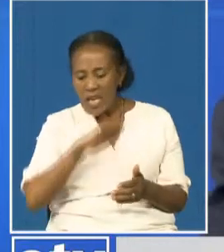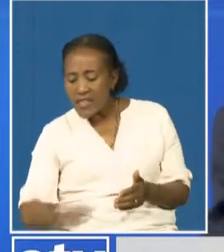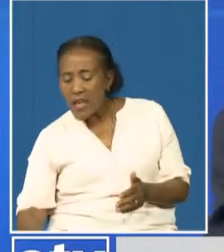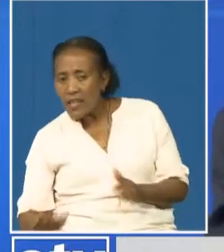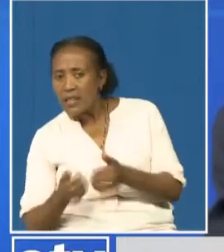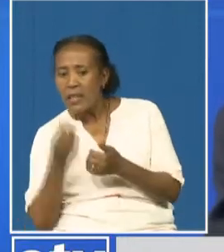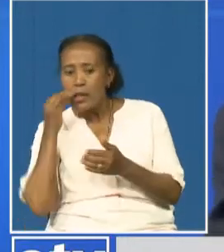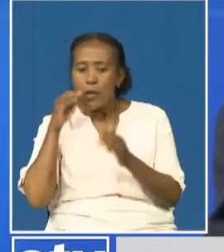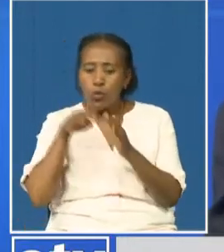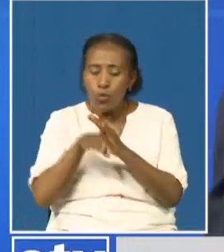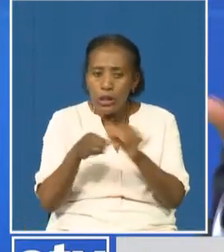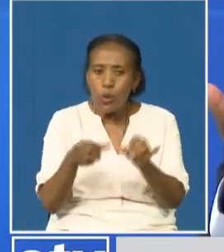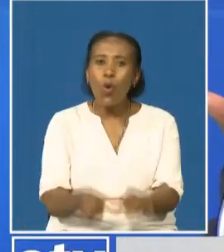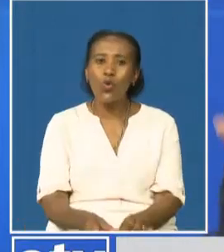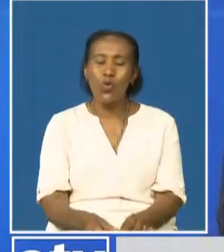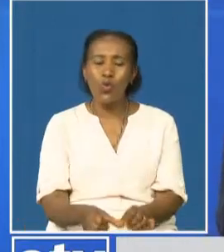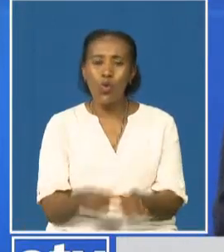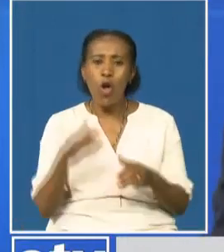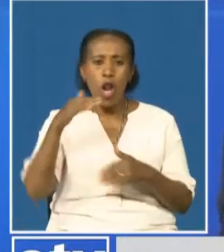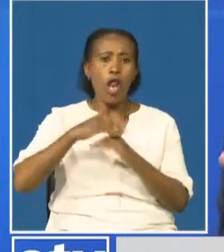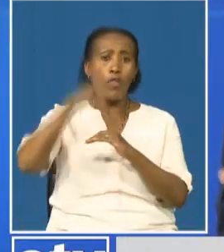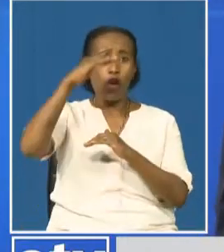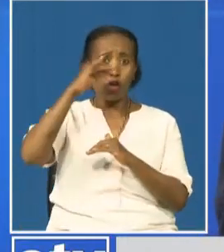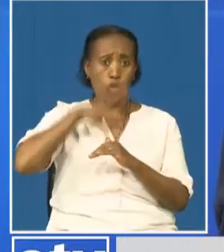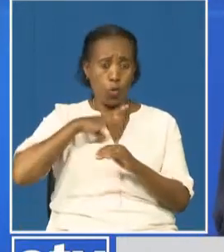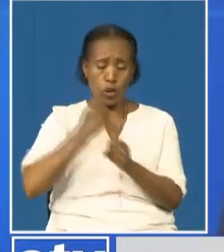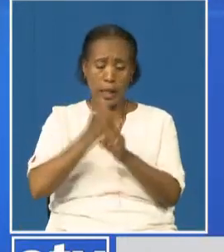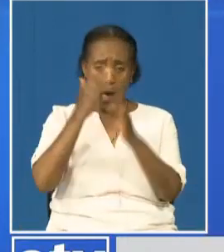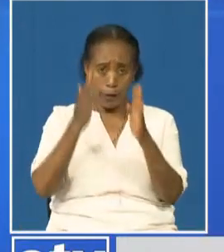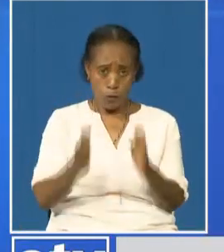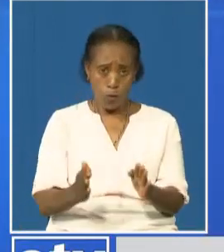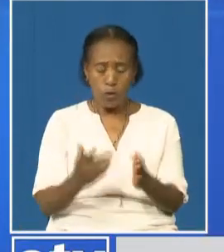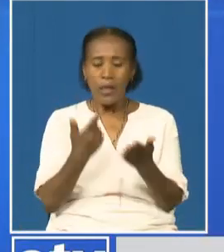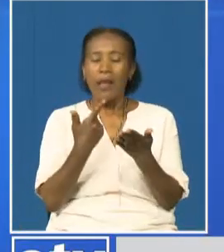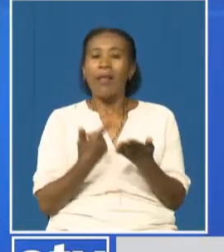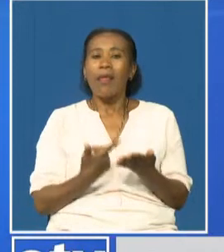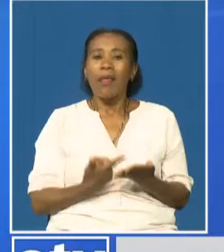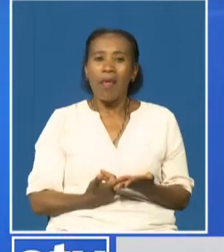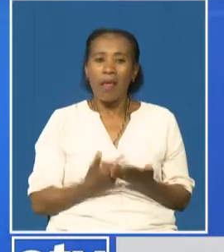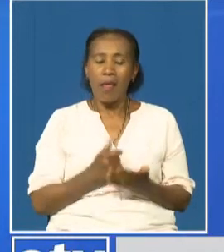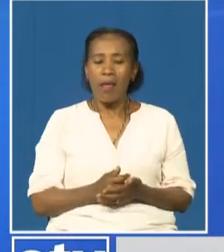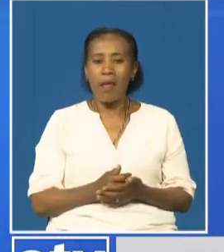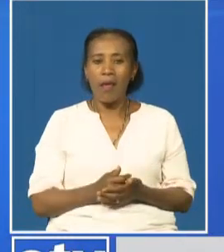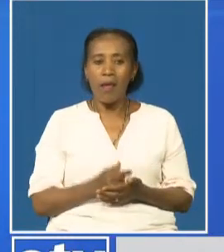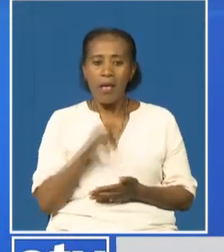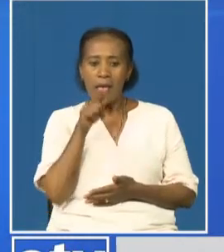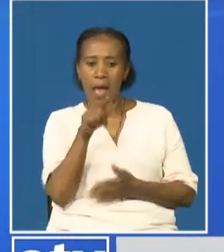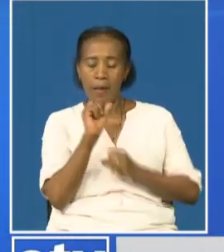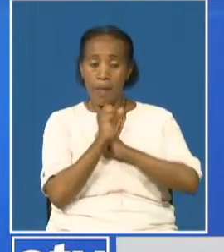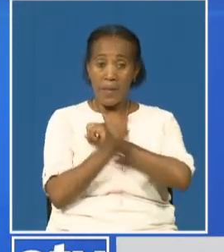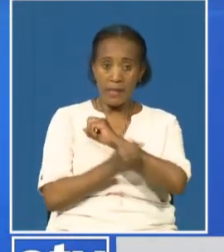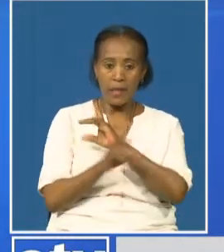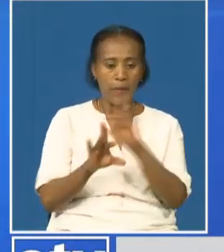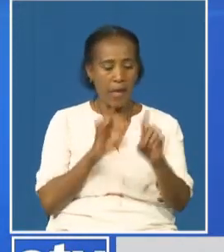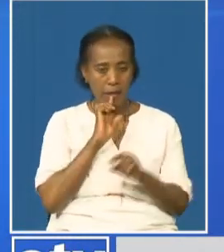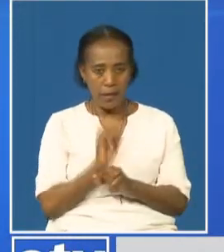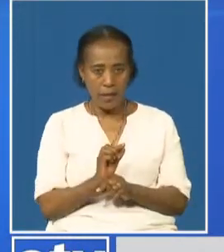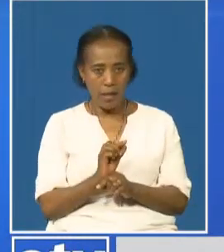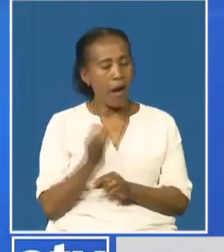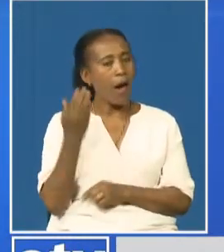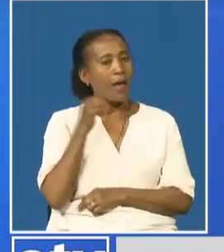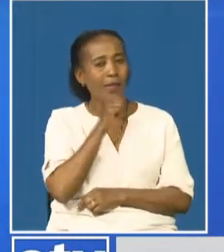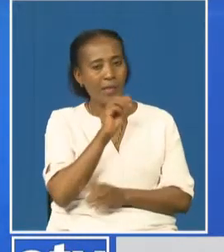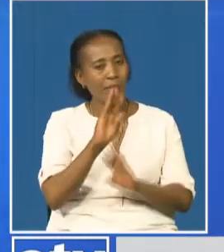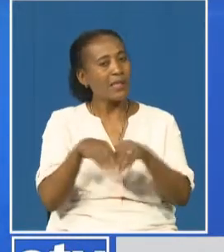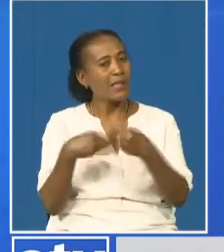ለህፃናትስ ቤት ውስጥ ሲቆዩ ለዋቂዎች ሰራተኛ ይሄ ያንን መሰረት ባደረገ